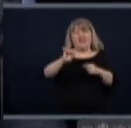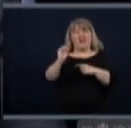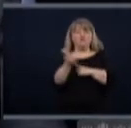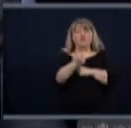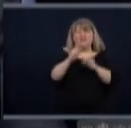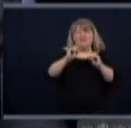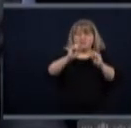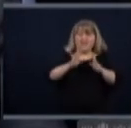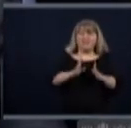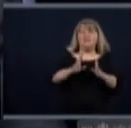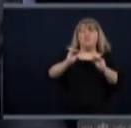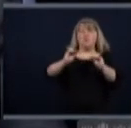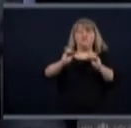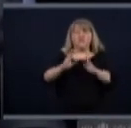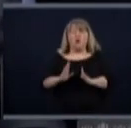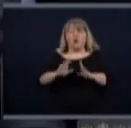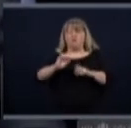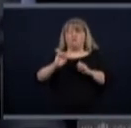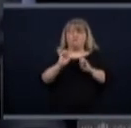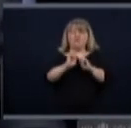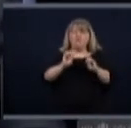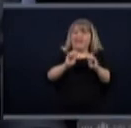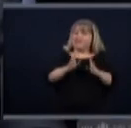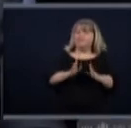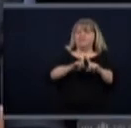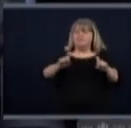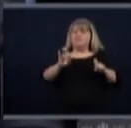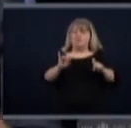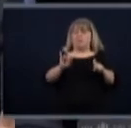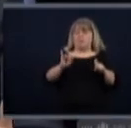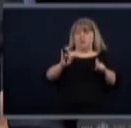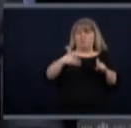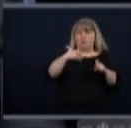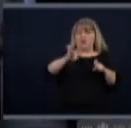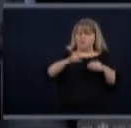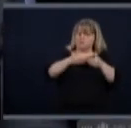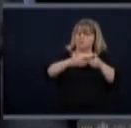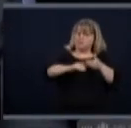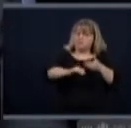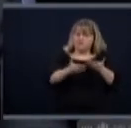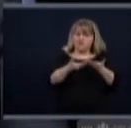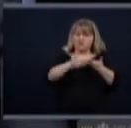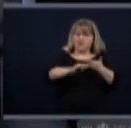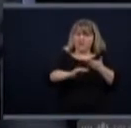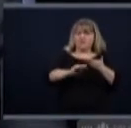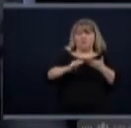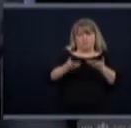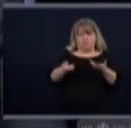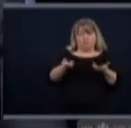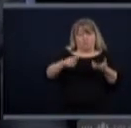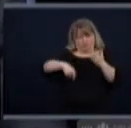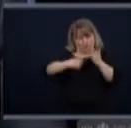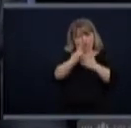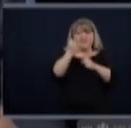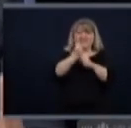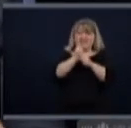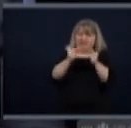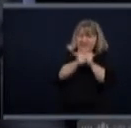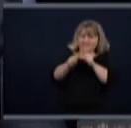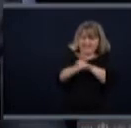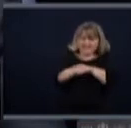enseignants, enseignantes qui, dans les prochaines semaines, vont retrouver les enfants après